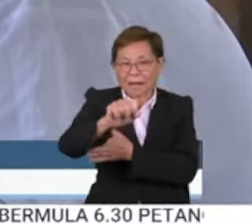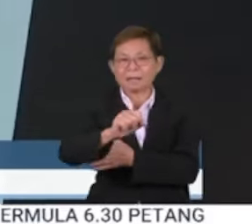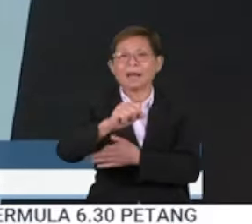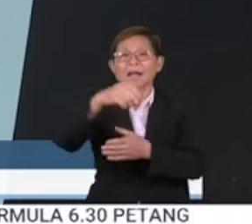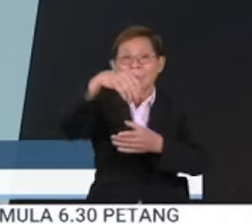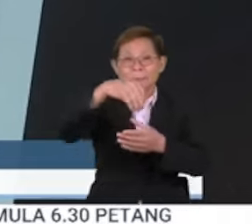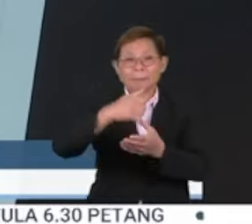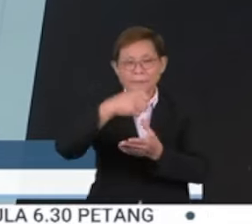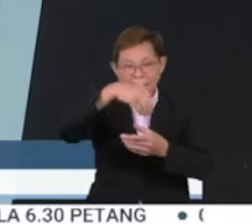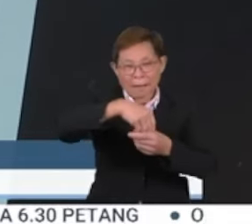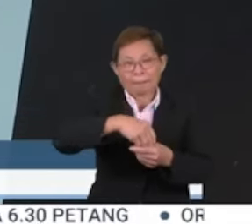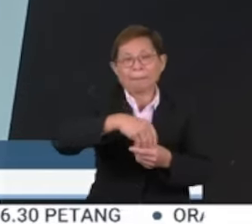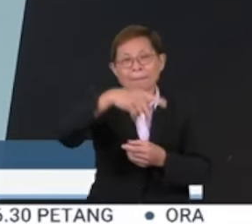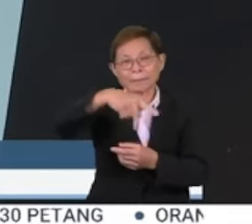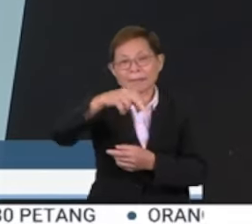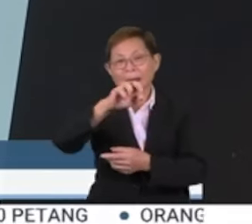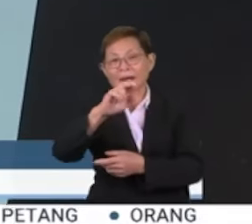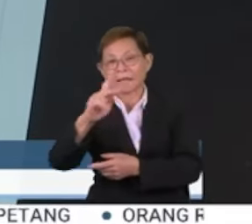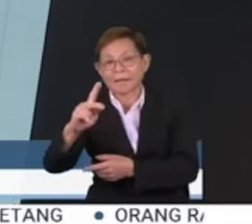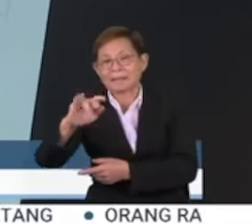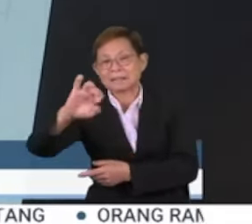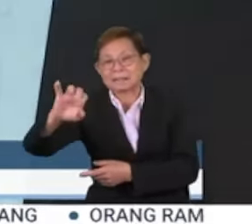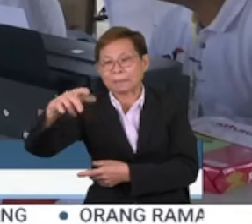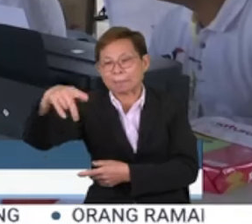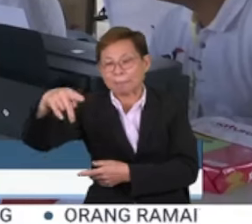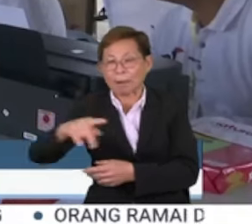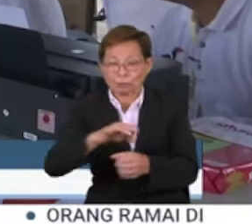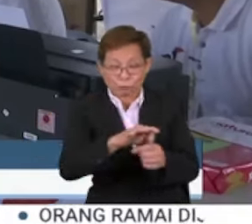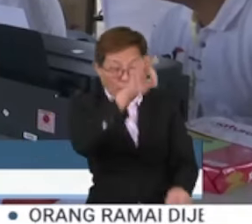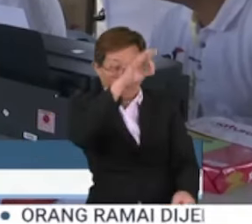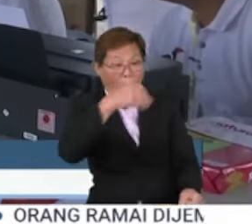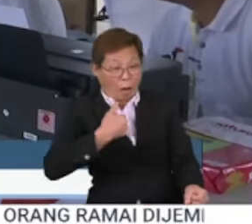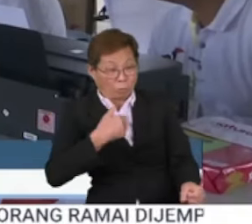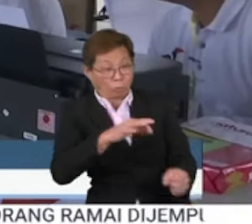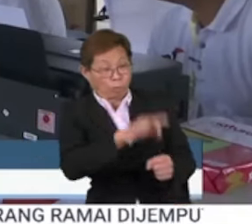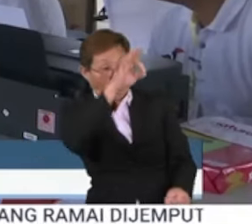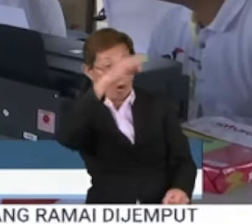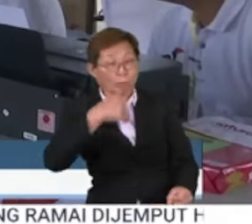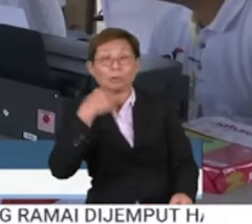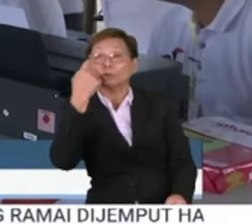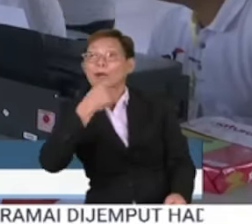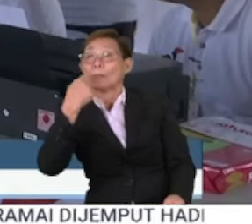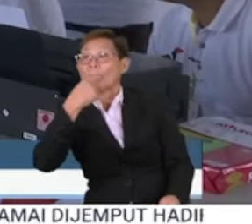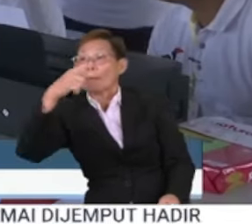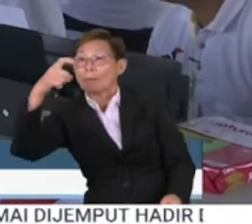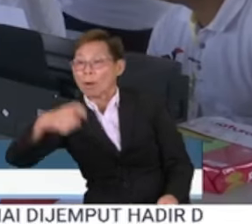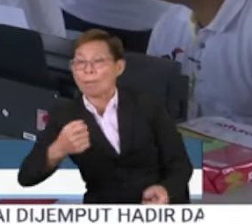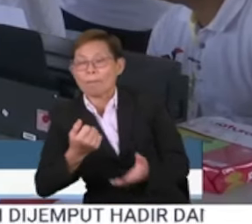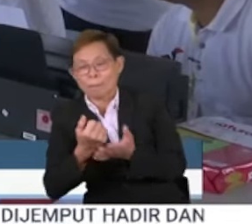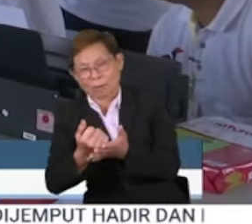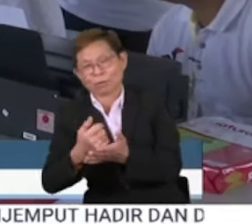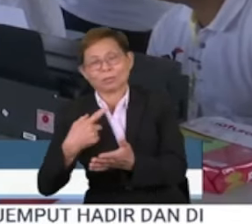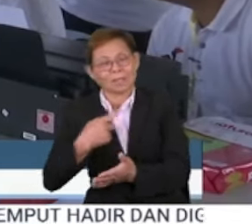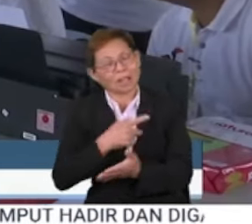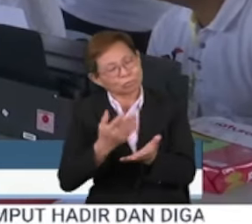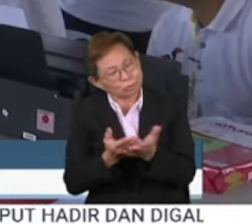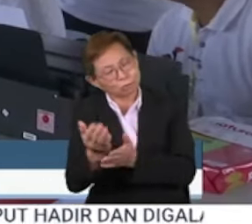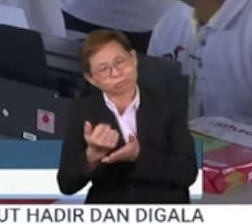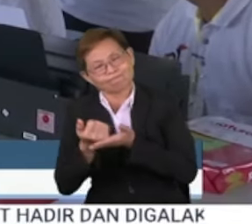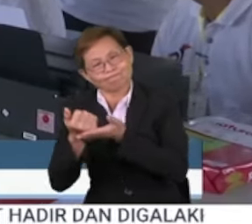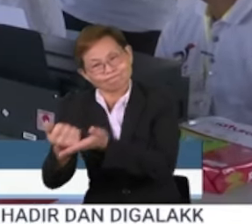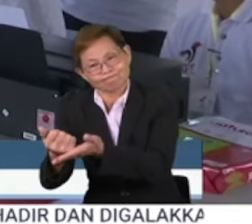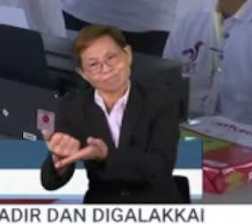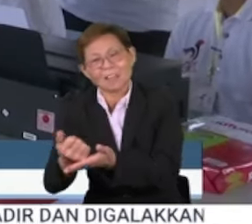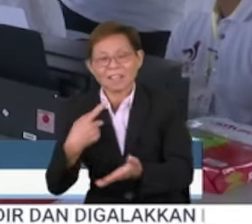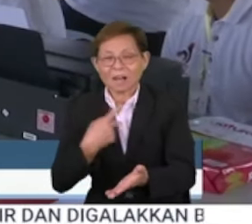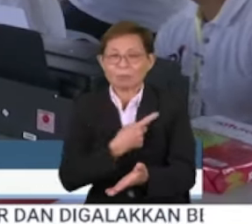raya kecil Dun Jepak. Ini semangat GPS yang ada selama ini. Siapa-siapa yang perlukan bantuan, kami akan terus. Ini yang